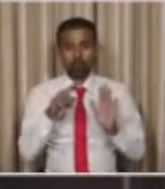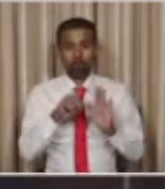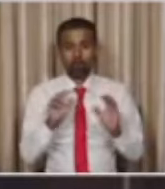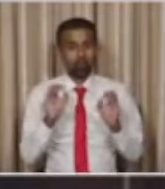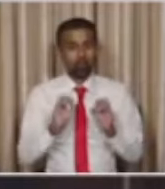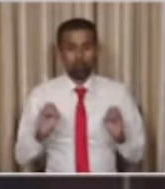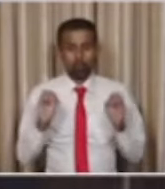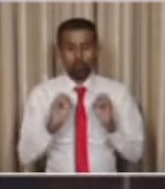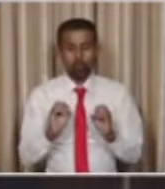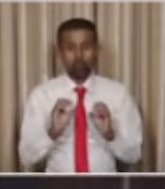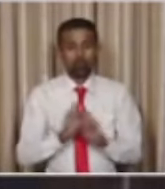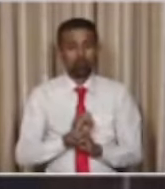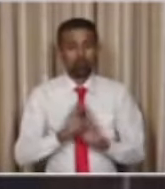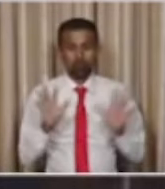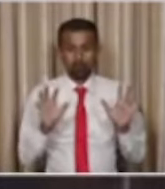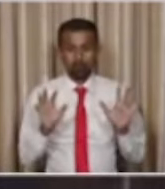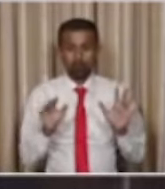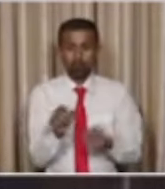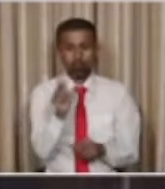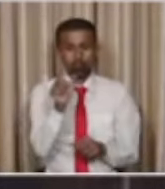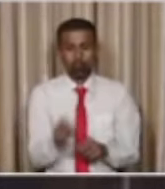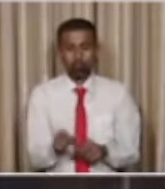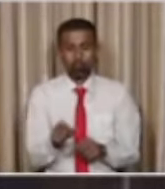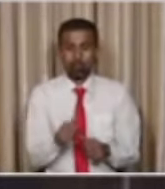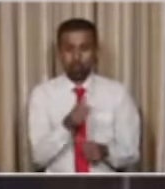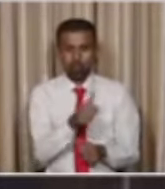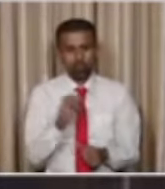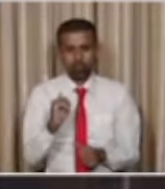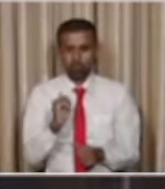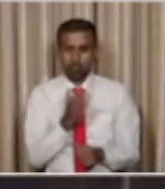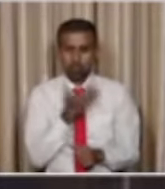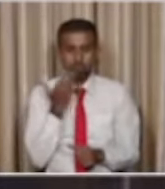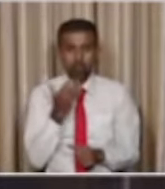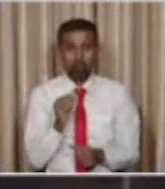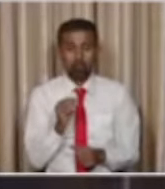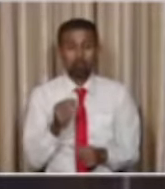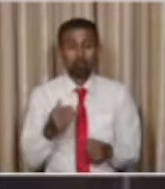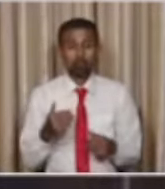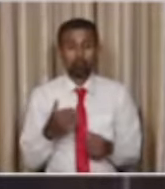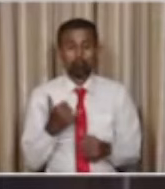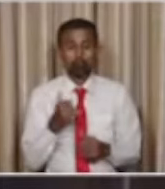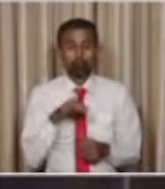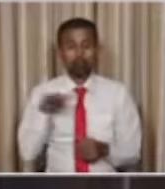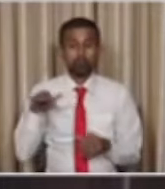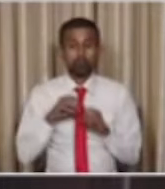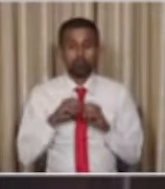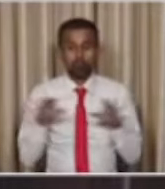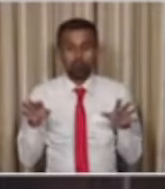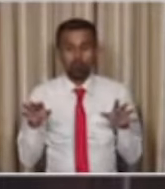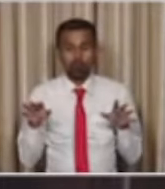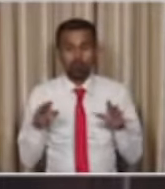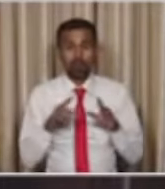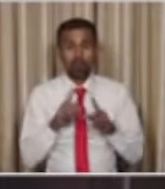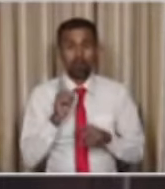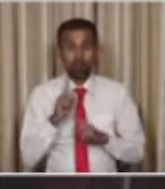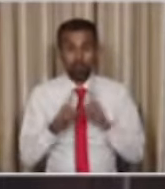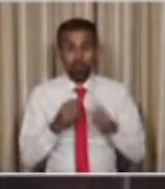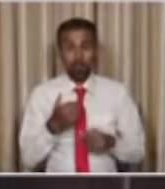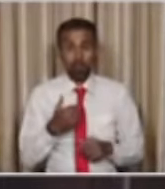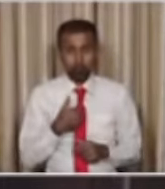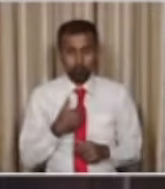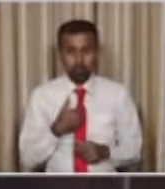kan nama lekan yang naus karna wa. Eka betul makin sampai dah itu hari ho berdua ini pulua. Namun betulnya samaj ini mati. Ada eka tagar nama hotel ini